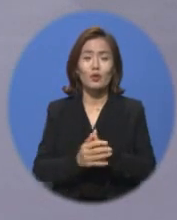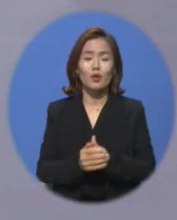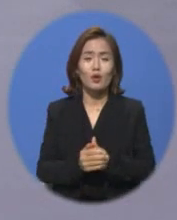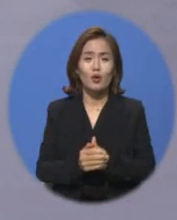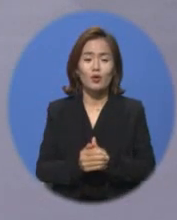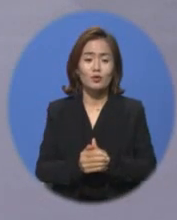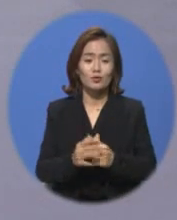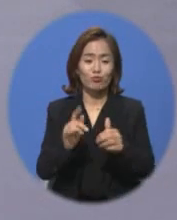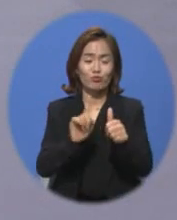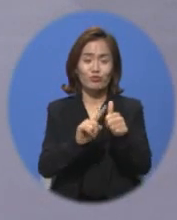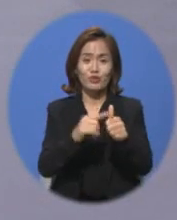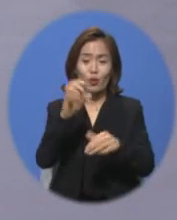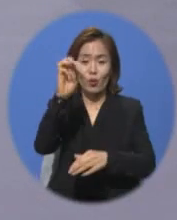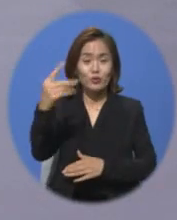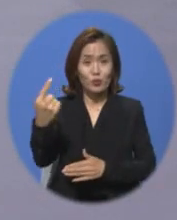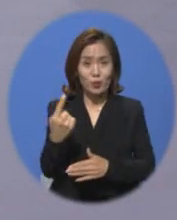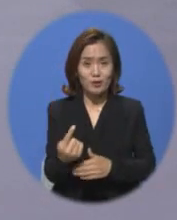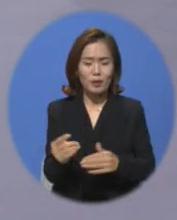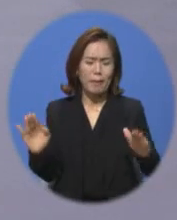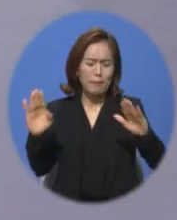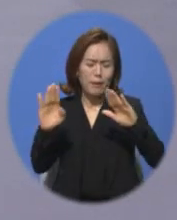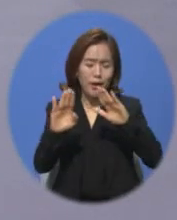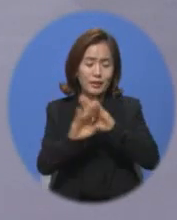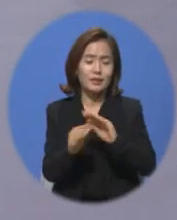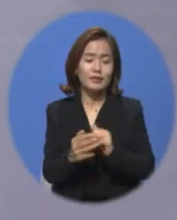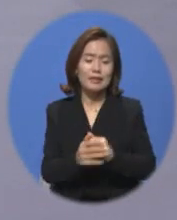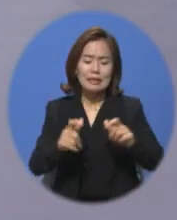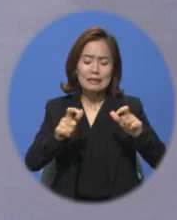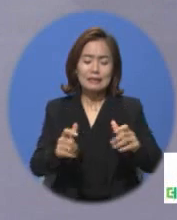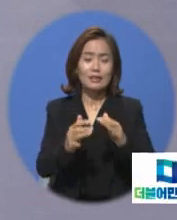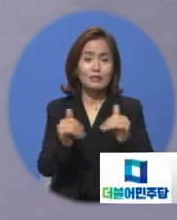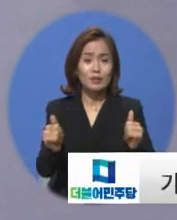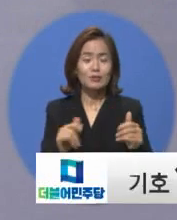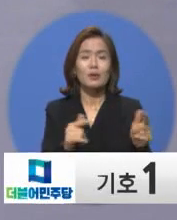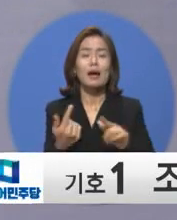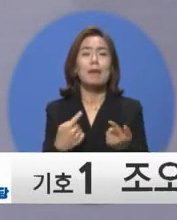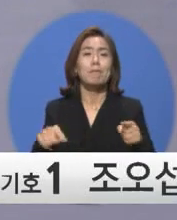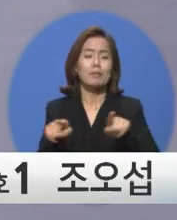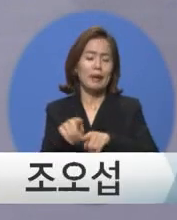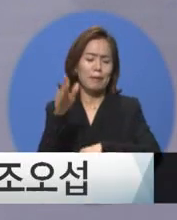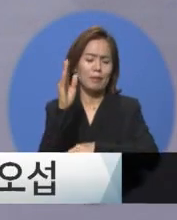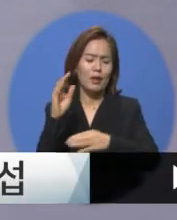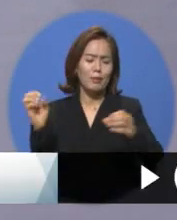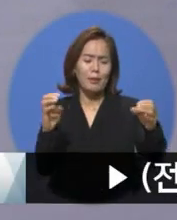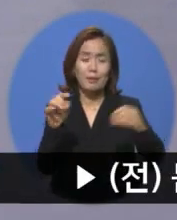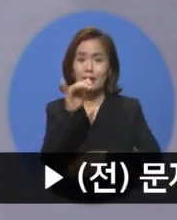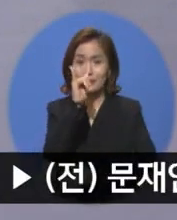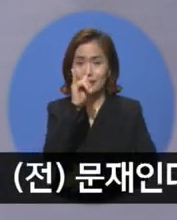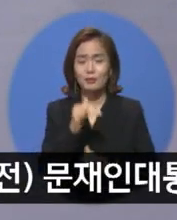씨가광주를방문하여늦은밤 까지지역주민들과이야기를나누며시간을보냈습니다 .